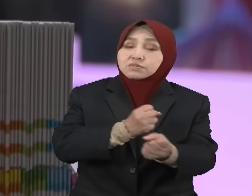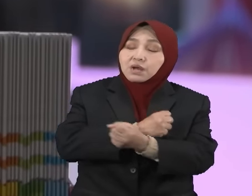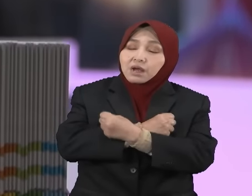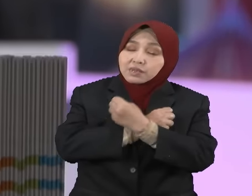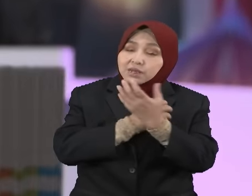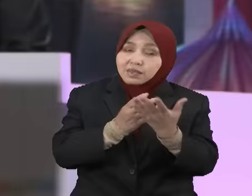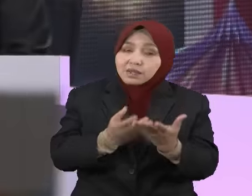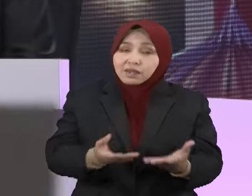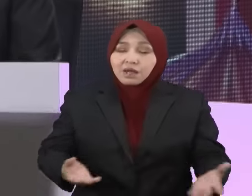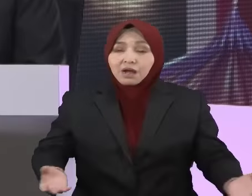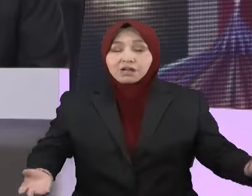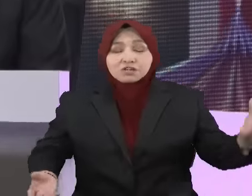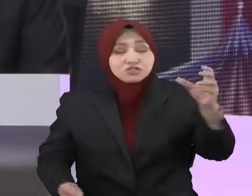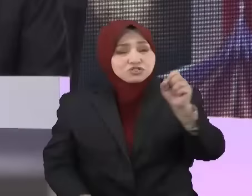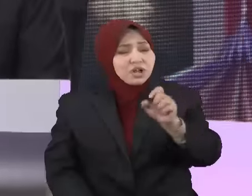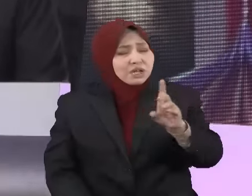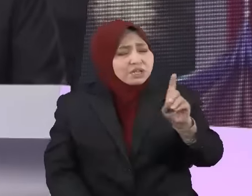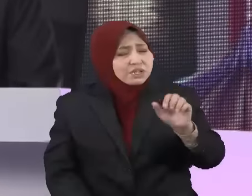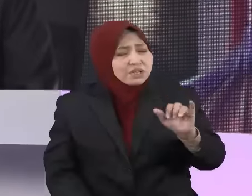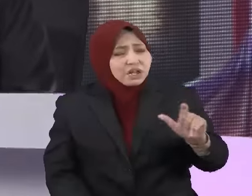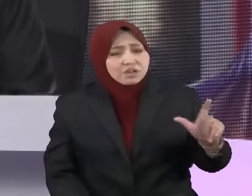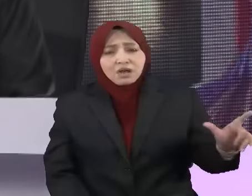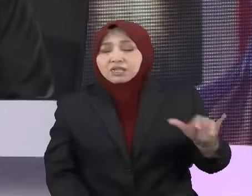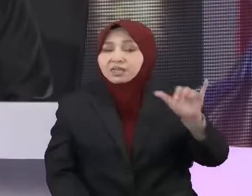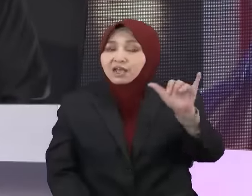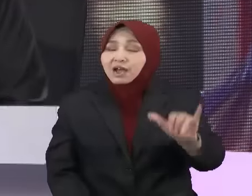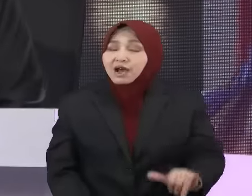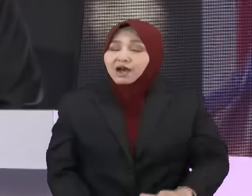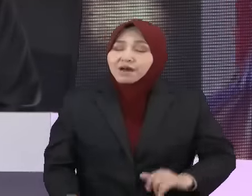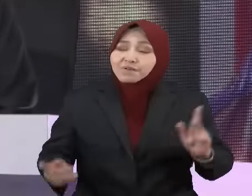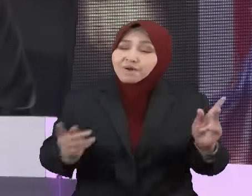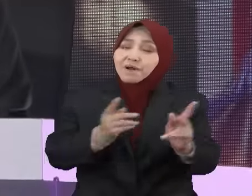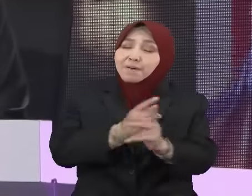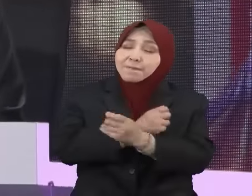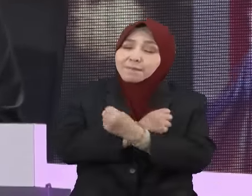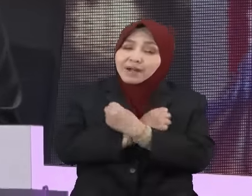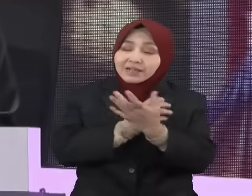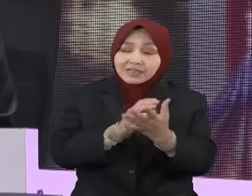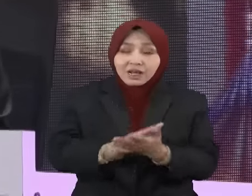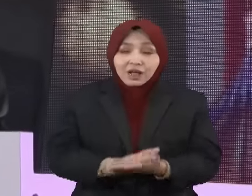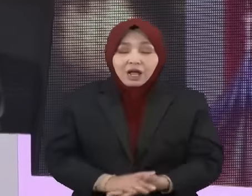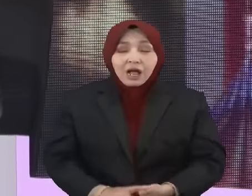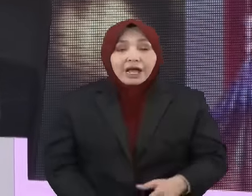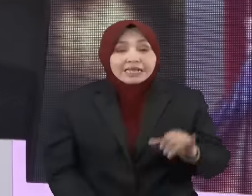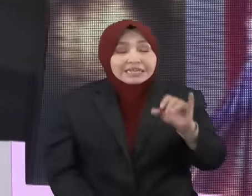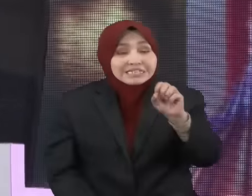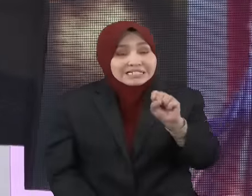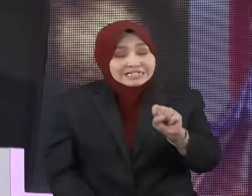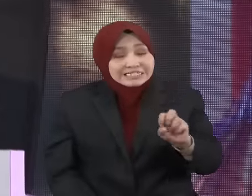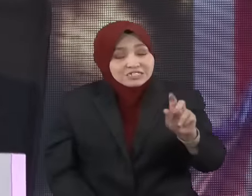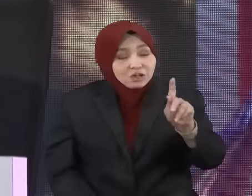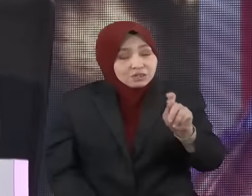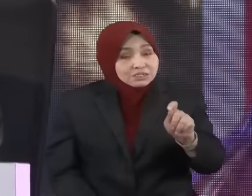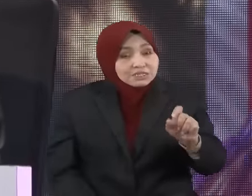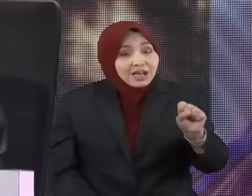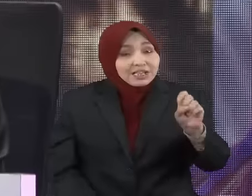رحمن ساعدني يا رحمن اشرح صدري